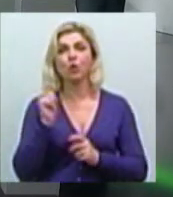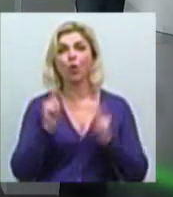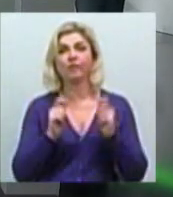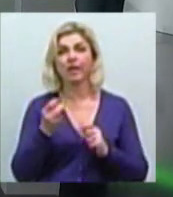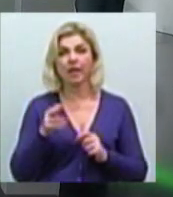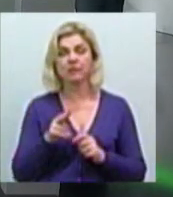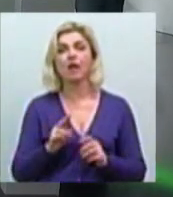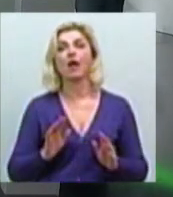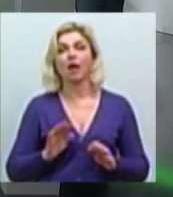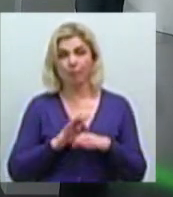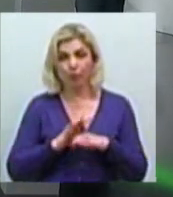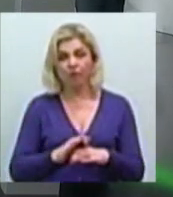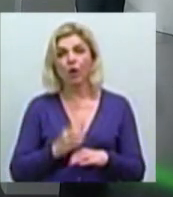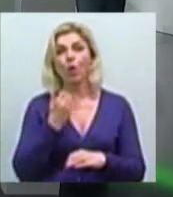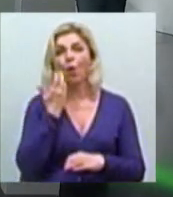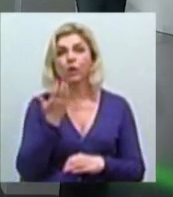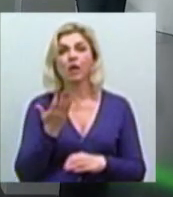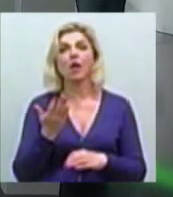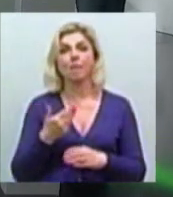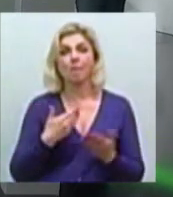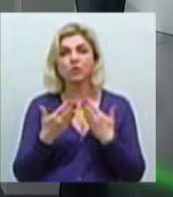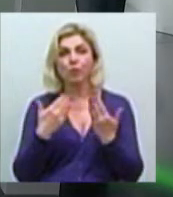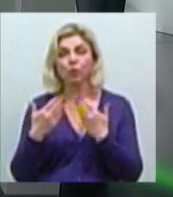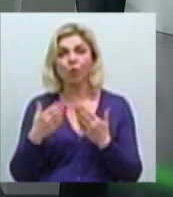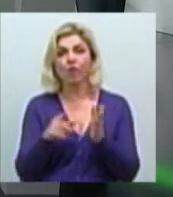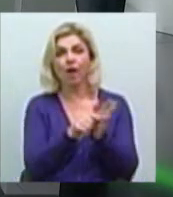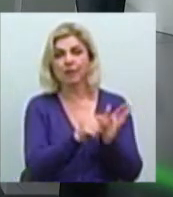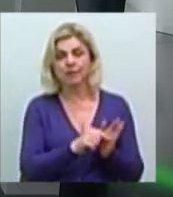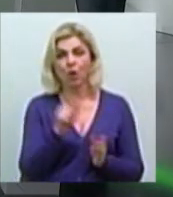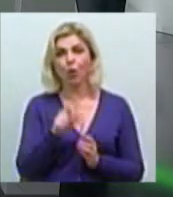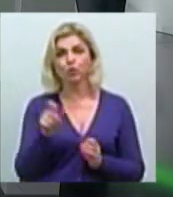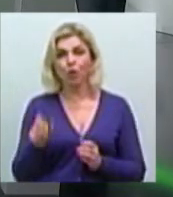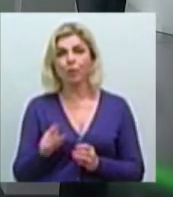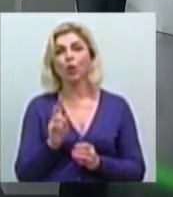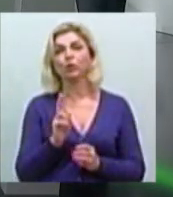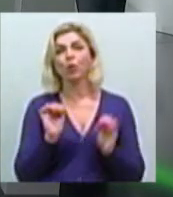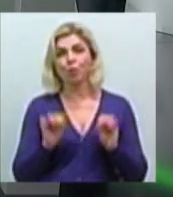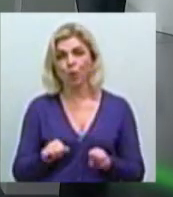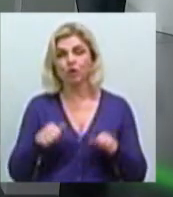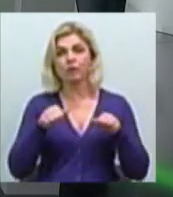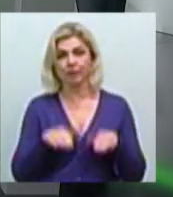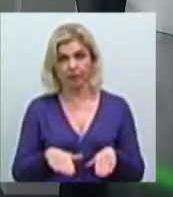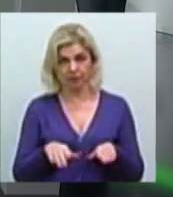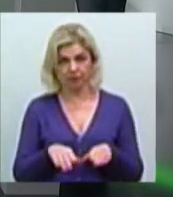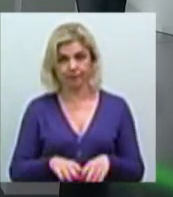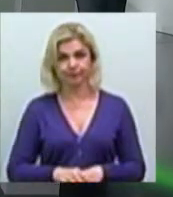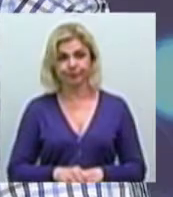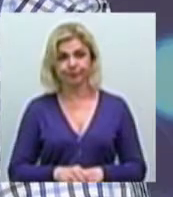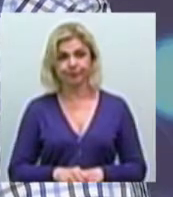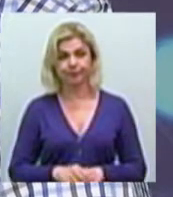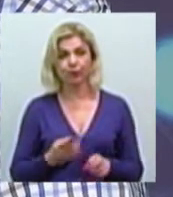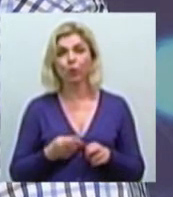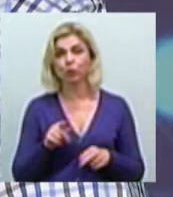лише після того, як ми поспілкувалися з особами, які можуть прийняти таке рішення. Угу. Тому на